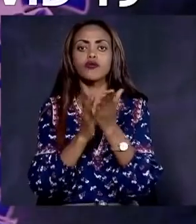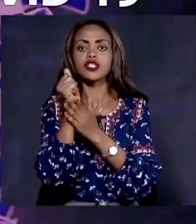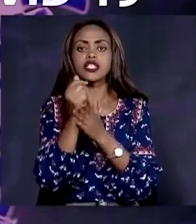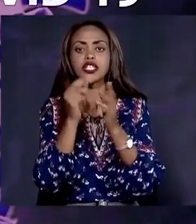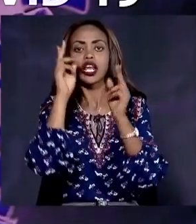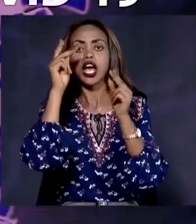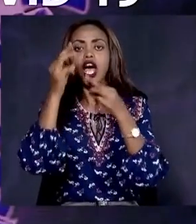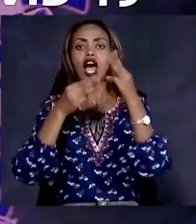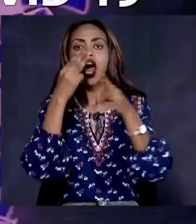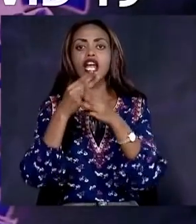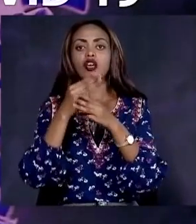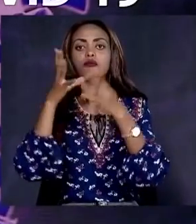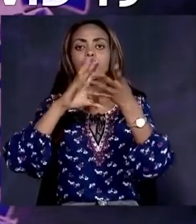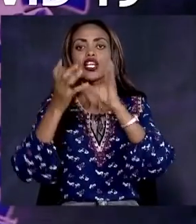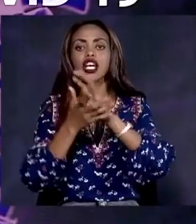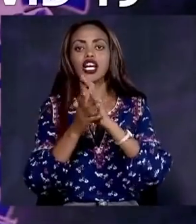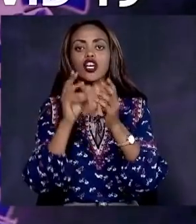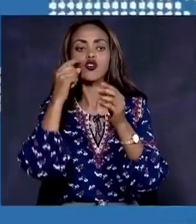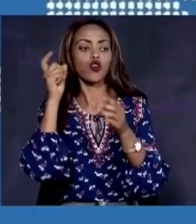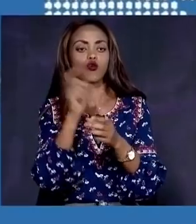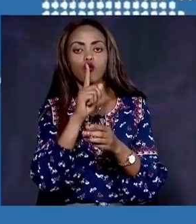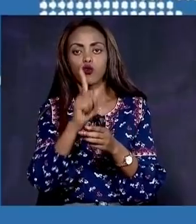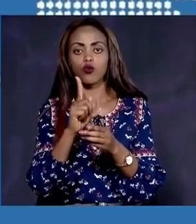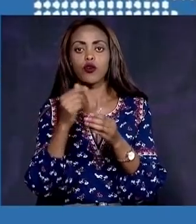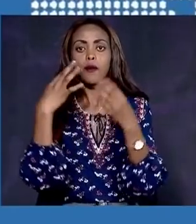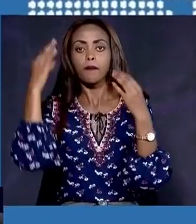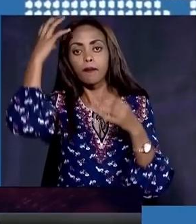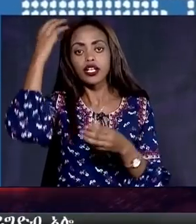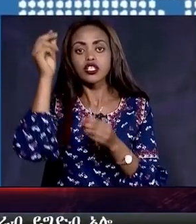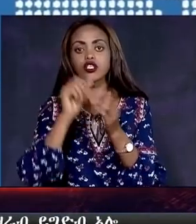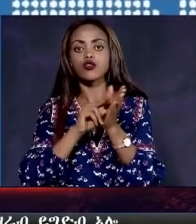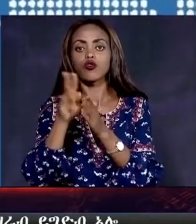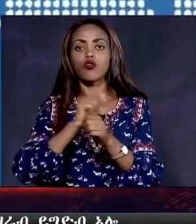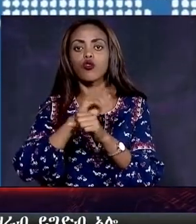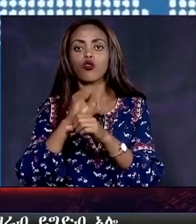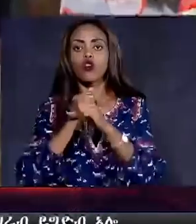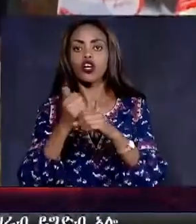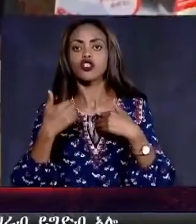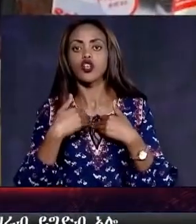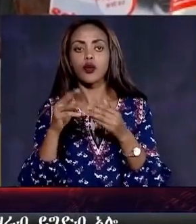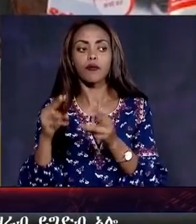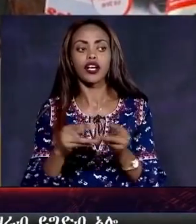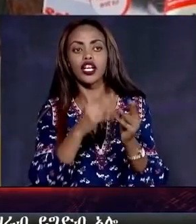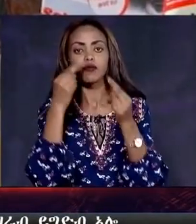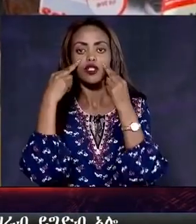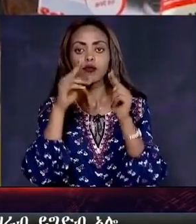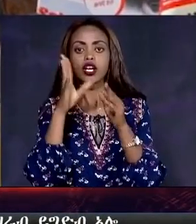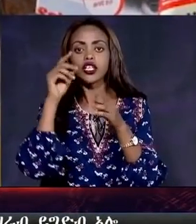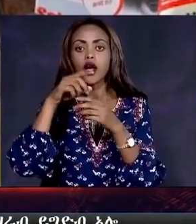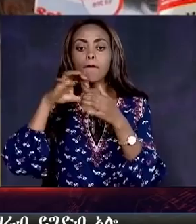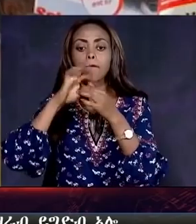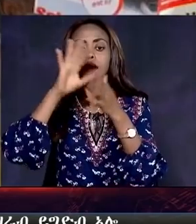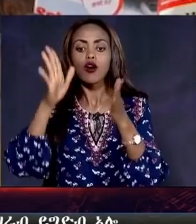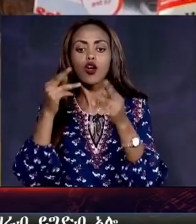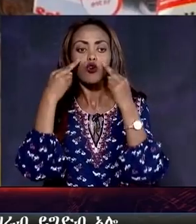ዓለም ለኸ ትካል ሰብኣዊ መሰል ሂማን ራይትስ ነቒፎም መንግስቲ ንቫይረስ ኮሮና ዝከላኸሉ ዘሎ መንገዲ ብዝምልከት ኣብ ማሕበራዊ መራኸቢ